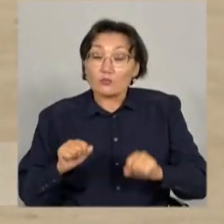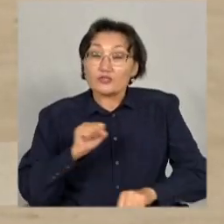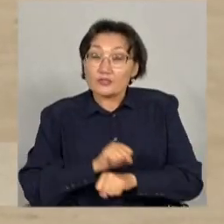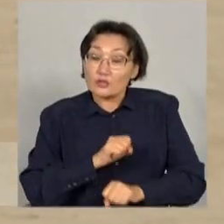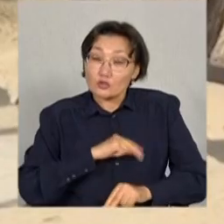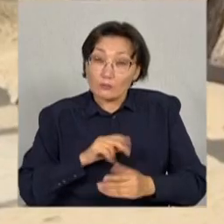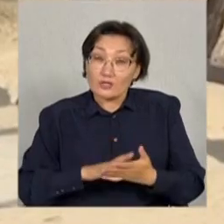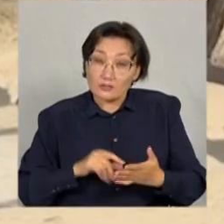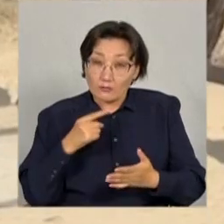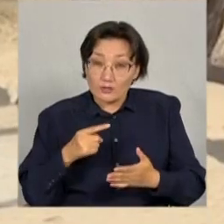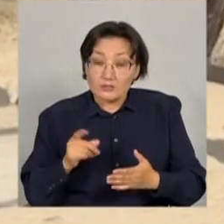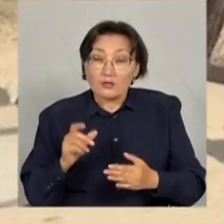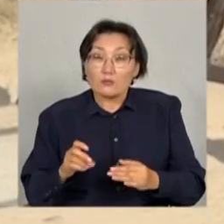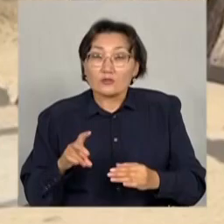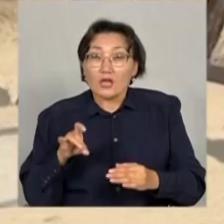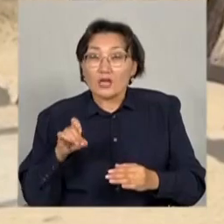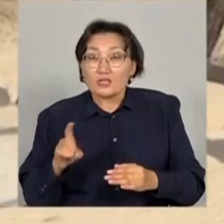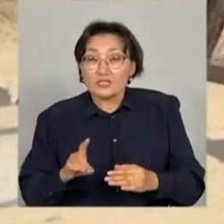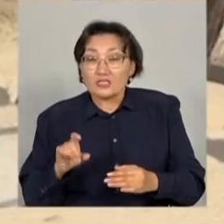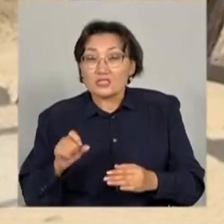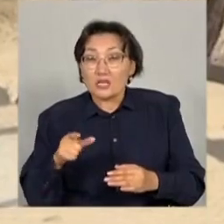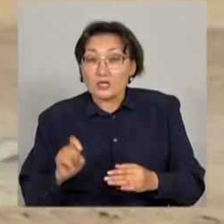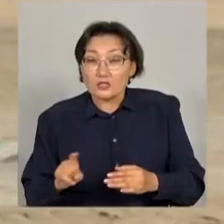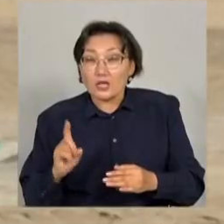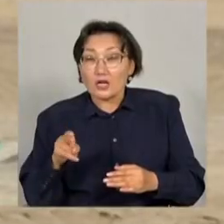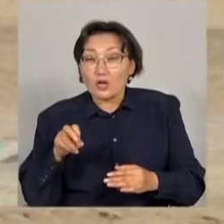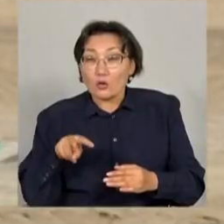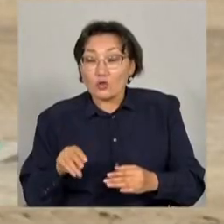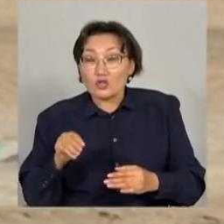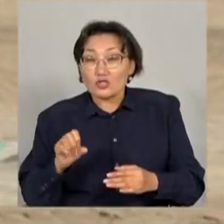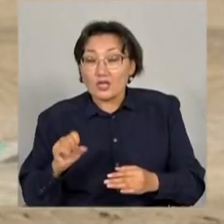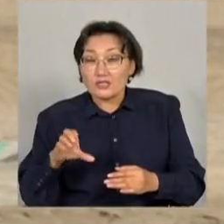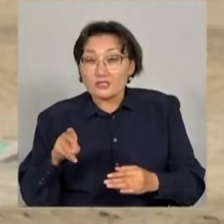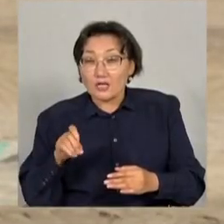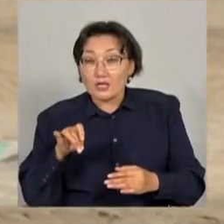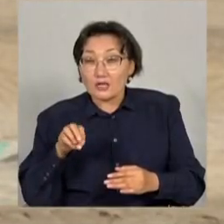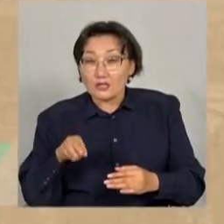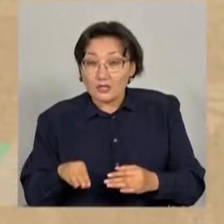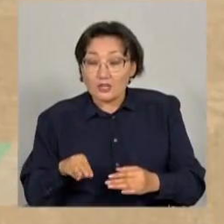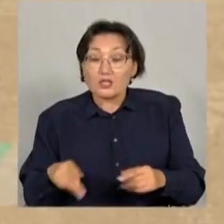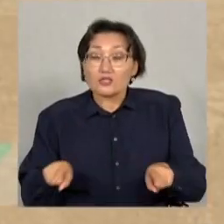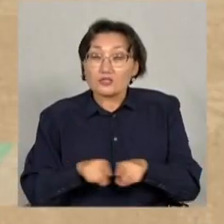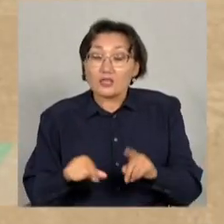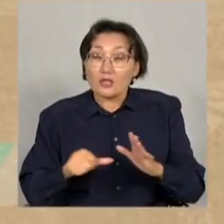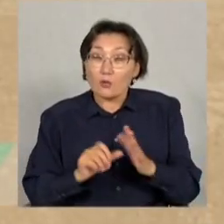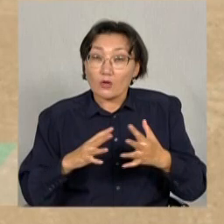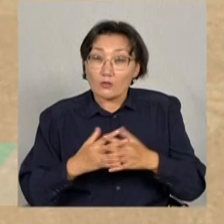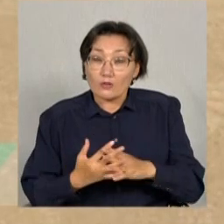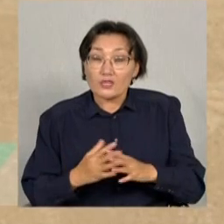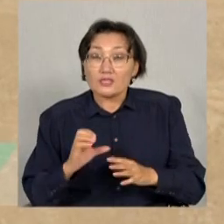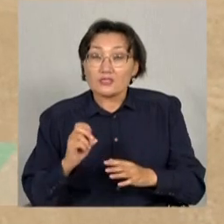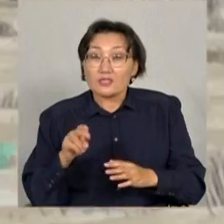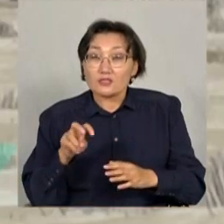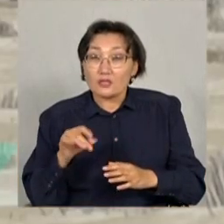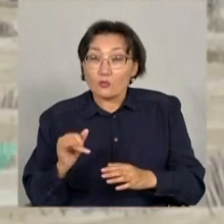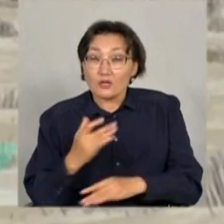жалғаса береді деп отыр. Алда Нарын, Сағыз, Қарабау, Қаракөл, Жасқайрат, Бүйрек сөгілді шағылға көмілген алда ауылға сексеуіл егілмек.